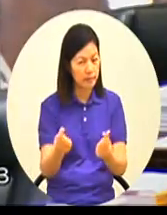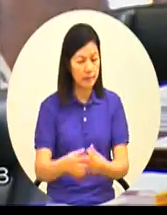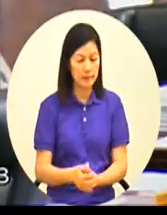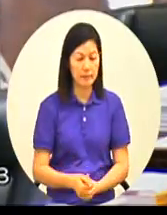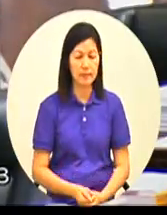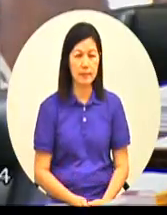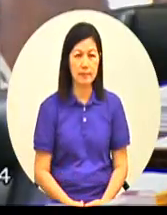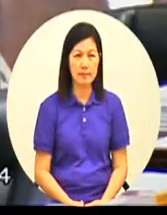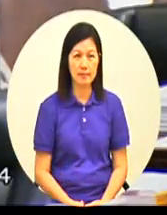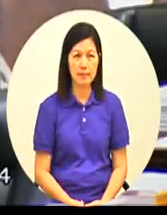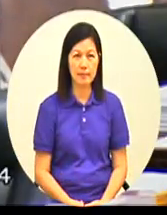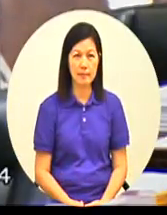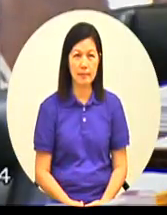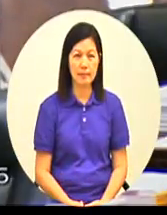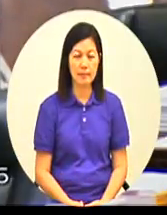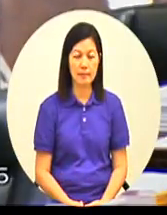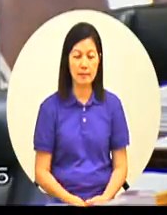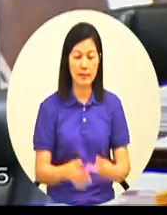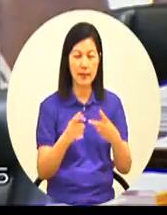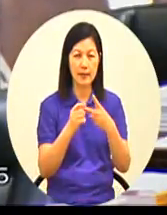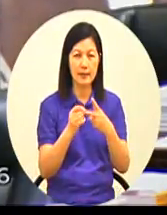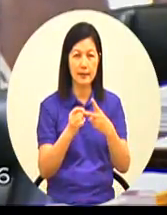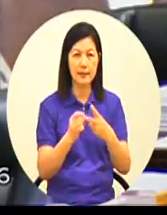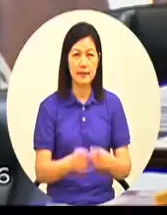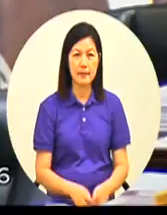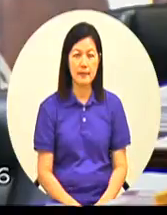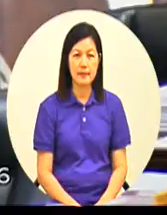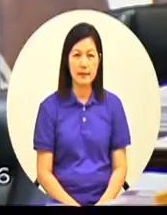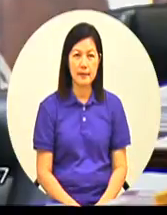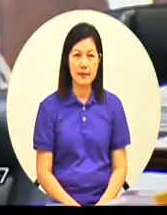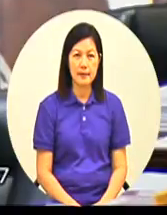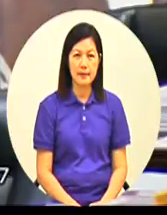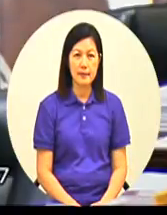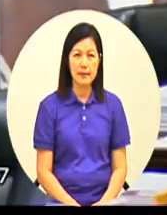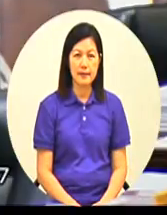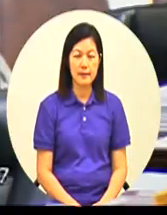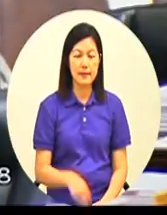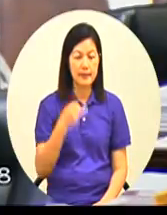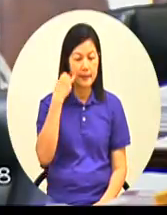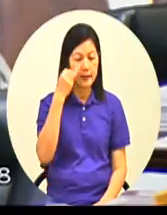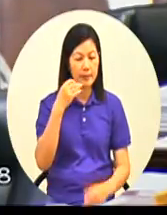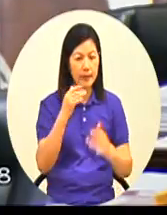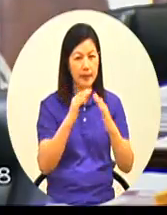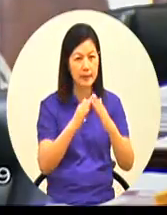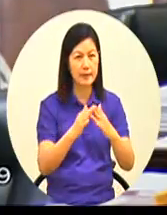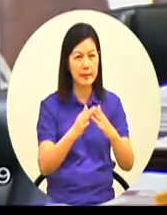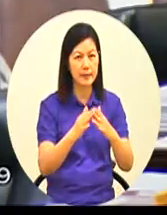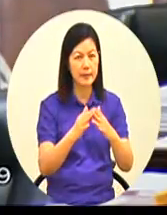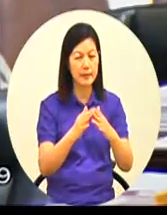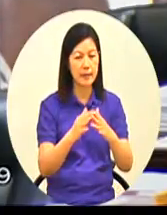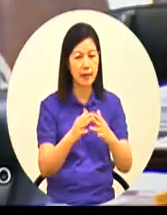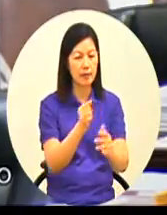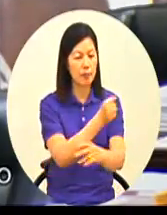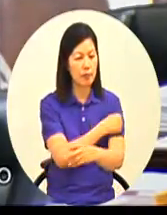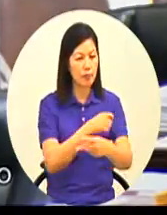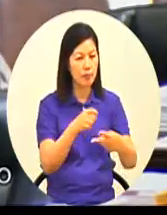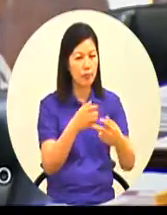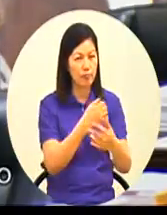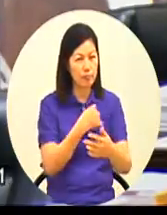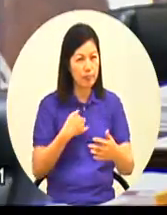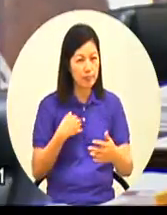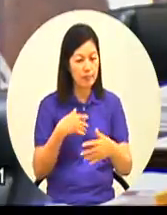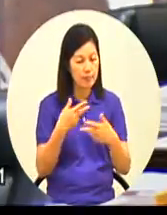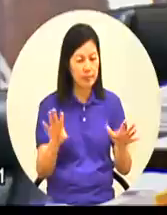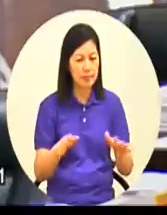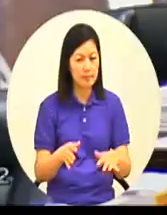是我们现在到底怎么样哈。第二个就是说，其实我们有很多姐妹市哈，它有很多功能，但是我们都不管过去了